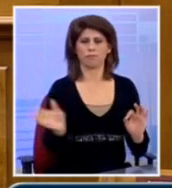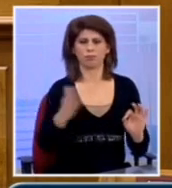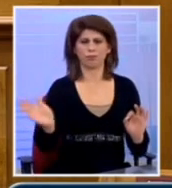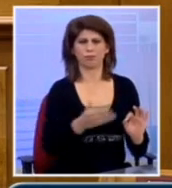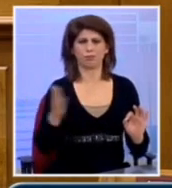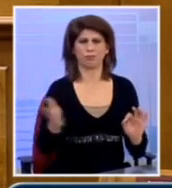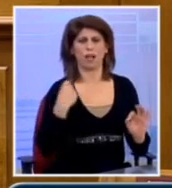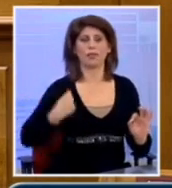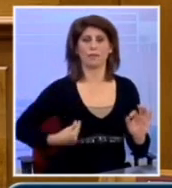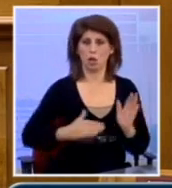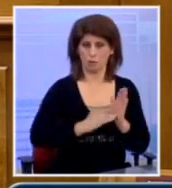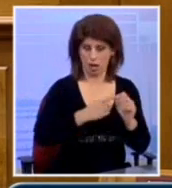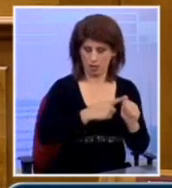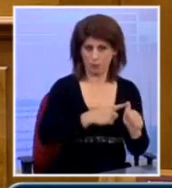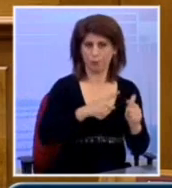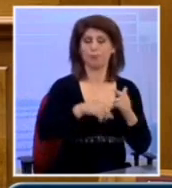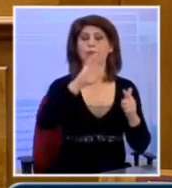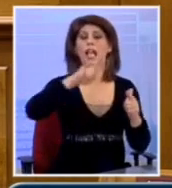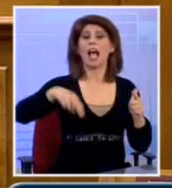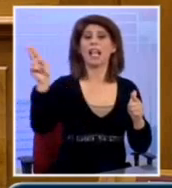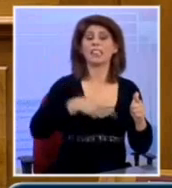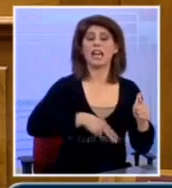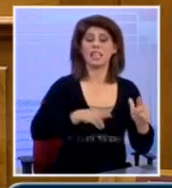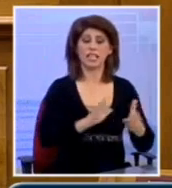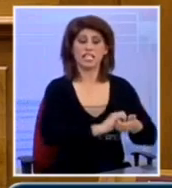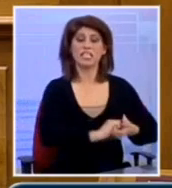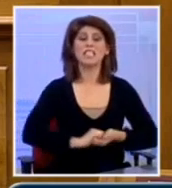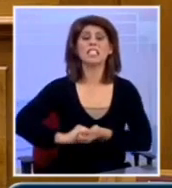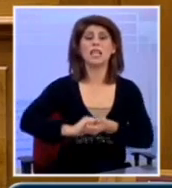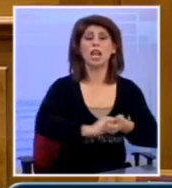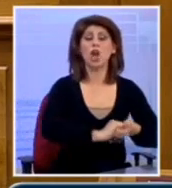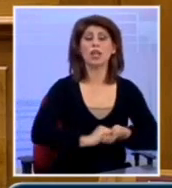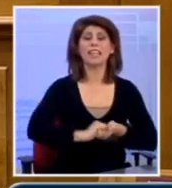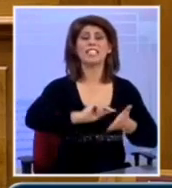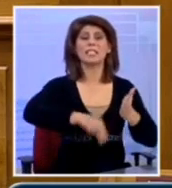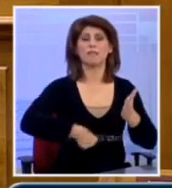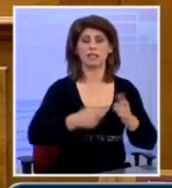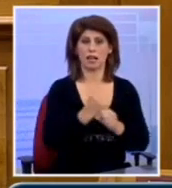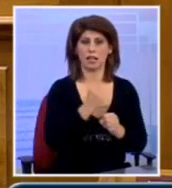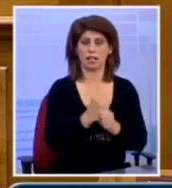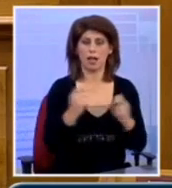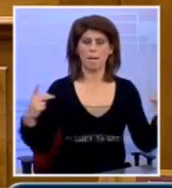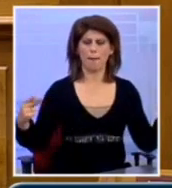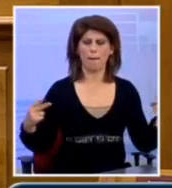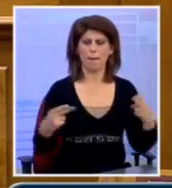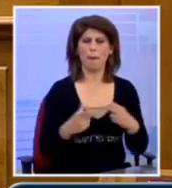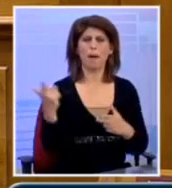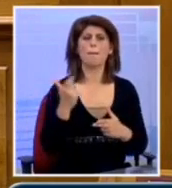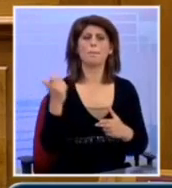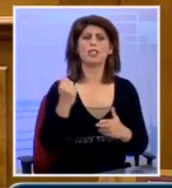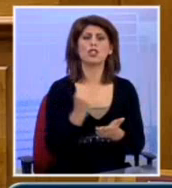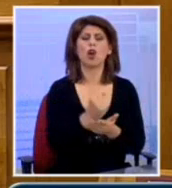δημοσίων υπαλλήλων, την κατάργηση συλλογικών συμβάσεων εργασίας, τις περικοπές σε μισθούς και σε συντάξεις,